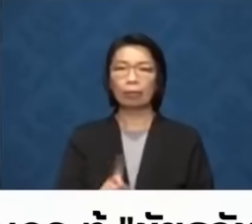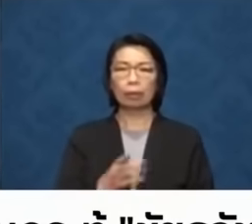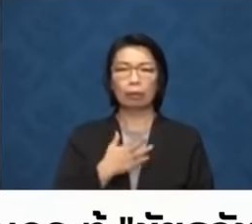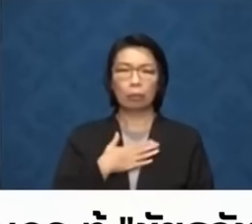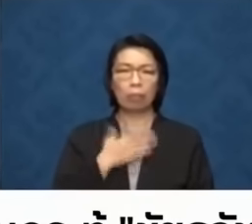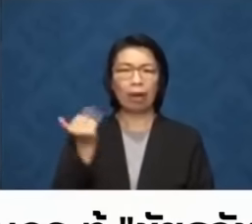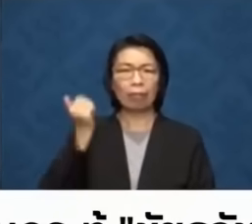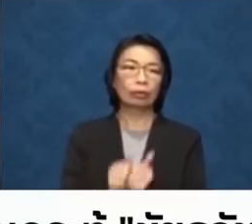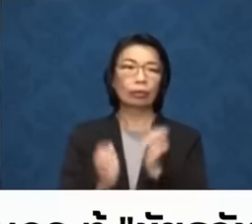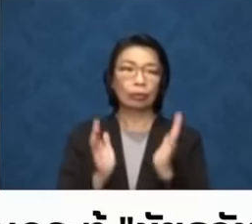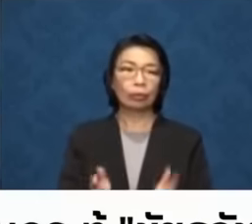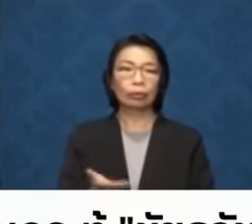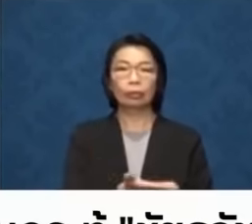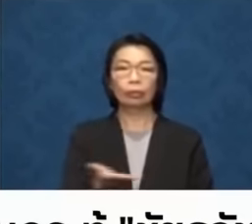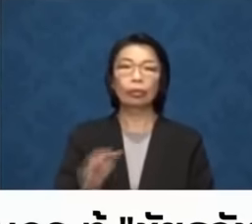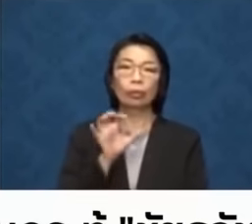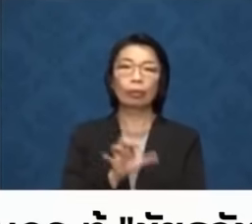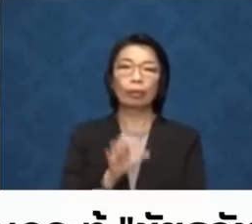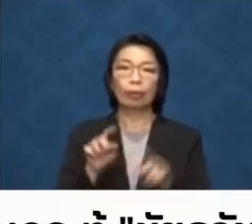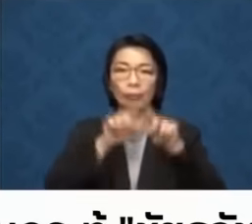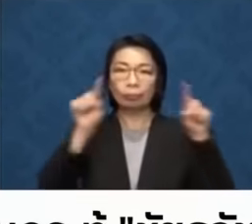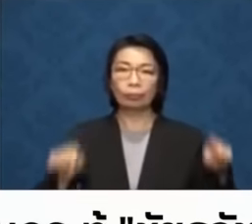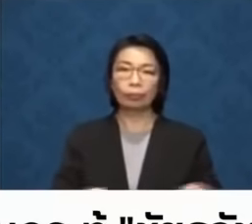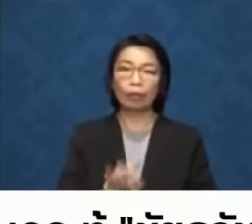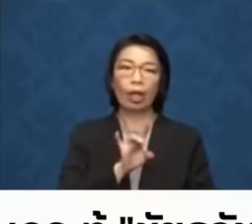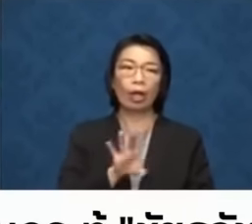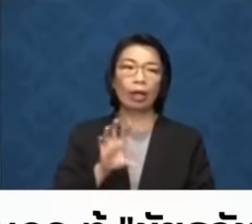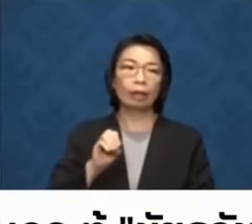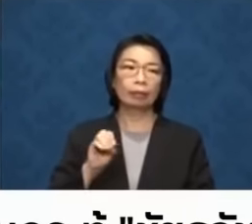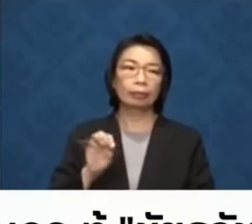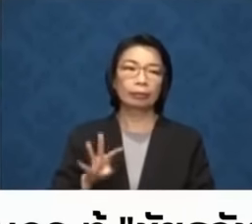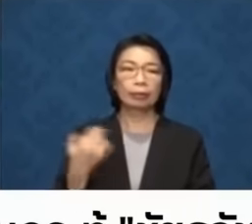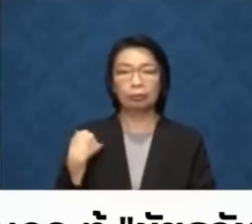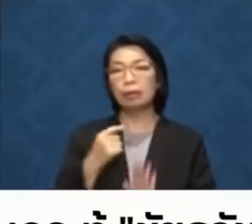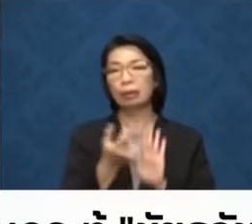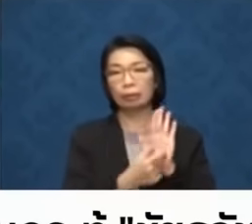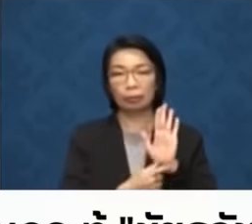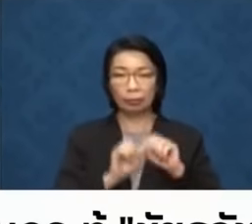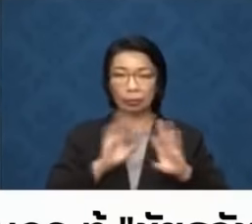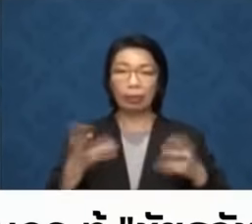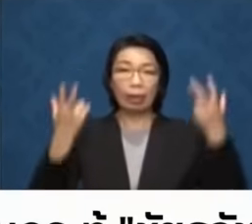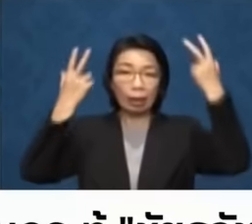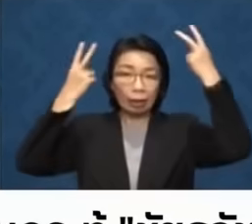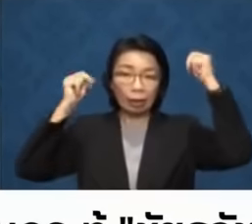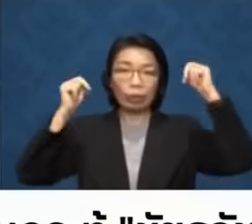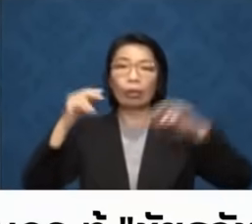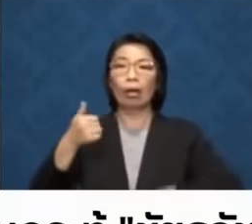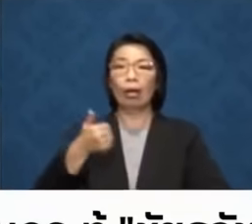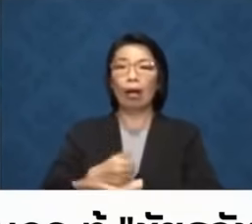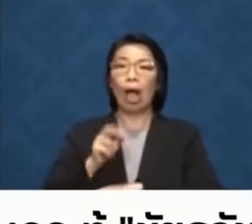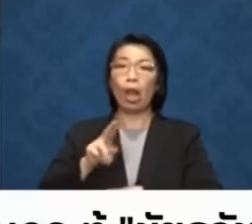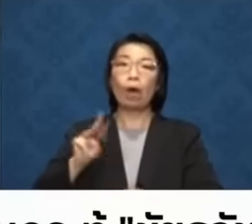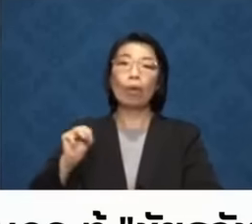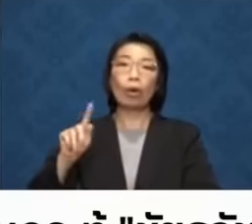คุณวิโรจน์ก็เลยลุกขึ้นมาฮะบอกอ้าวคือนายกพอมาแล้วถ้าจะมาตอบกระทู้สมาชิกนิติบัญญัติเนี่ยท่